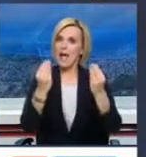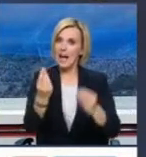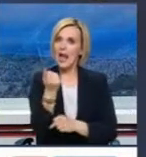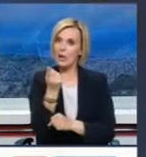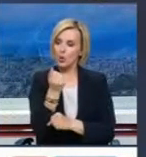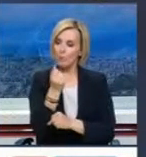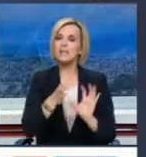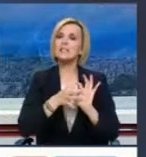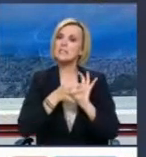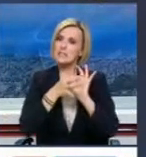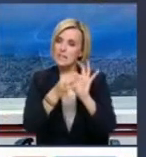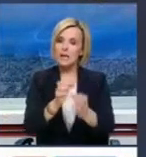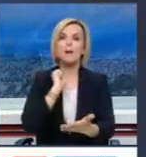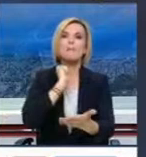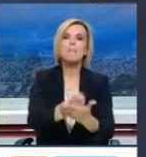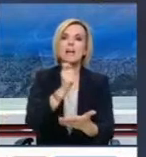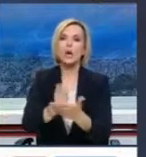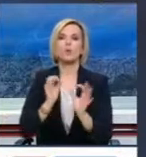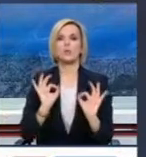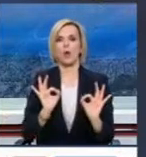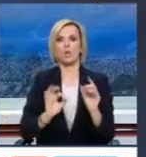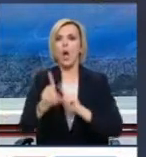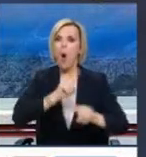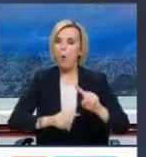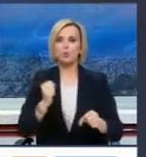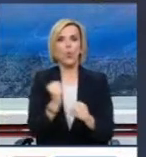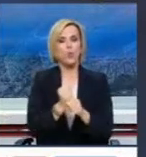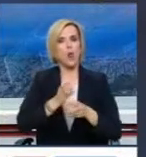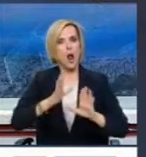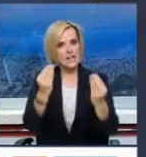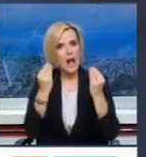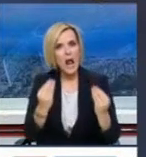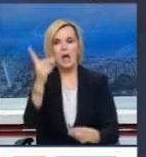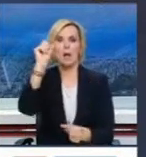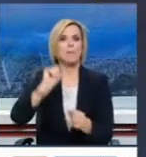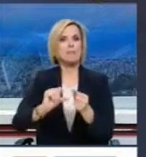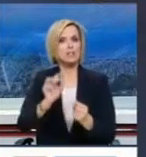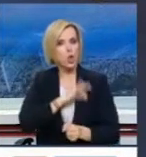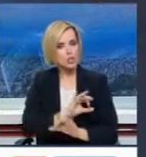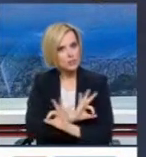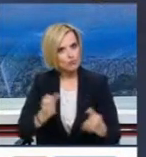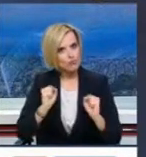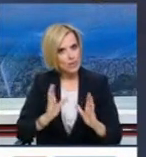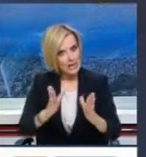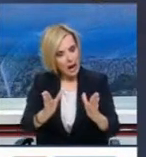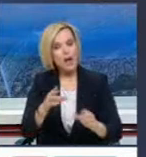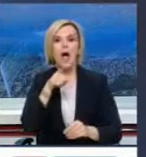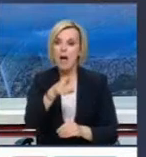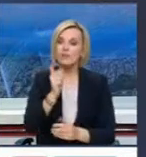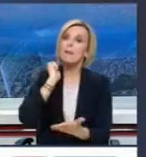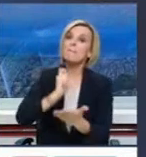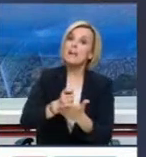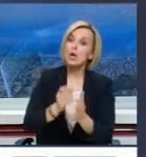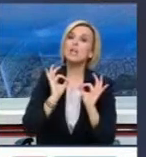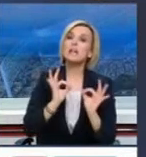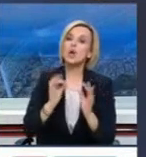συνεχίσουν κανονικά να πληρώνουν τις δόσεις τους, έτσι ώστε να βελτιώσουμε το δυνατόν τη θέση της οικονομίας μας την